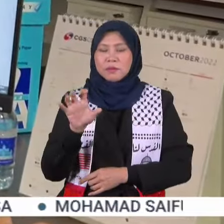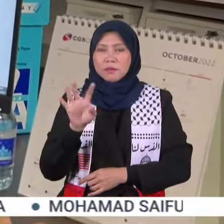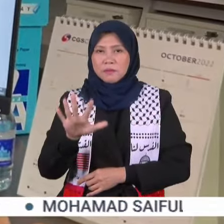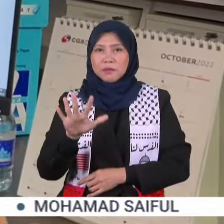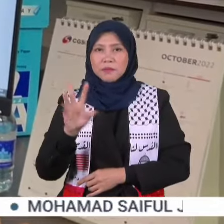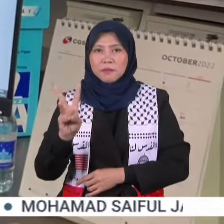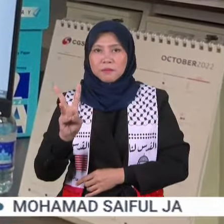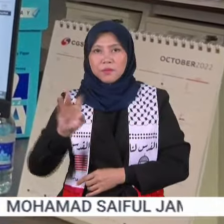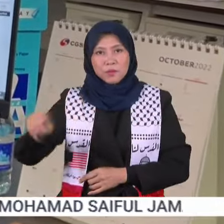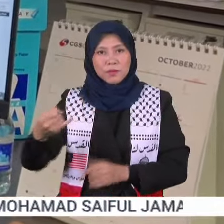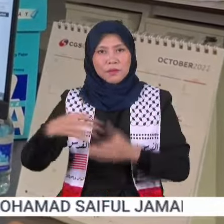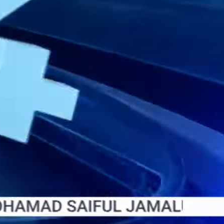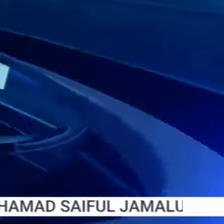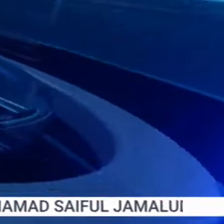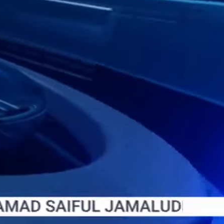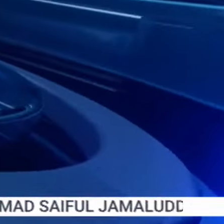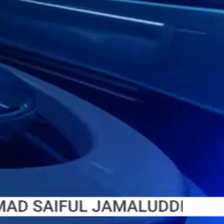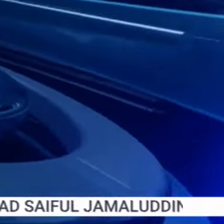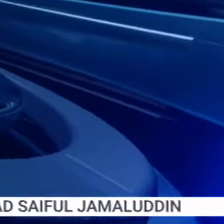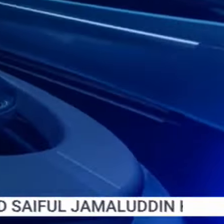RM100.6 juta minggu lepas.